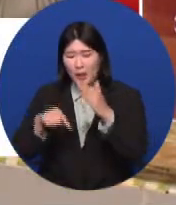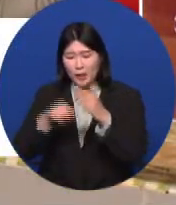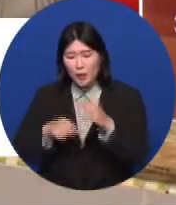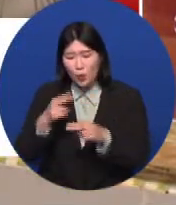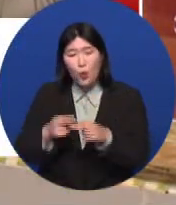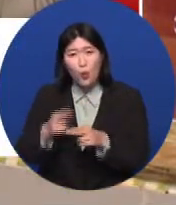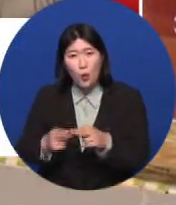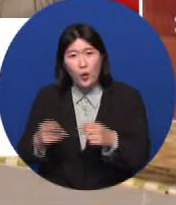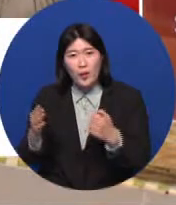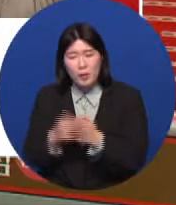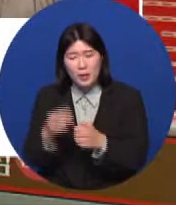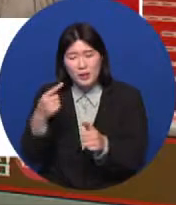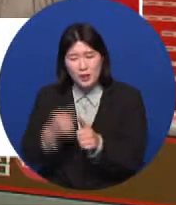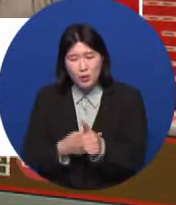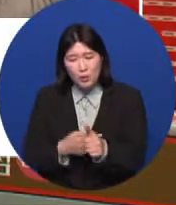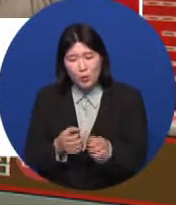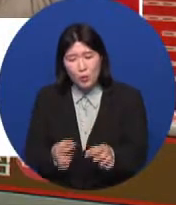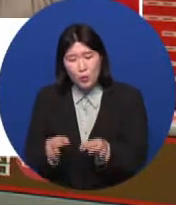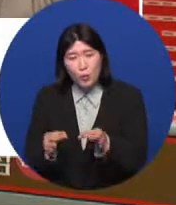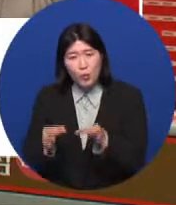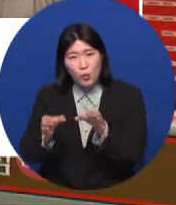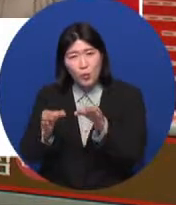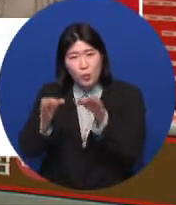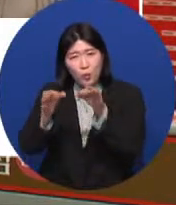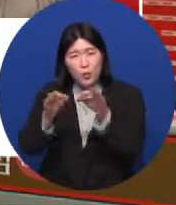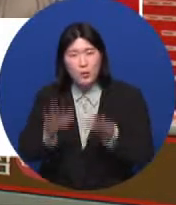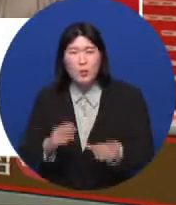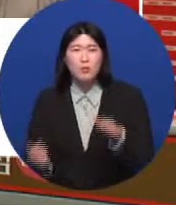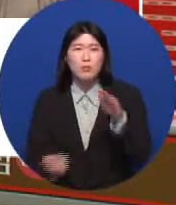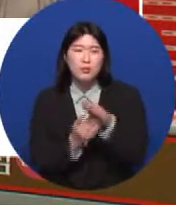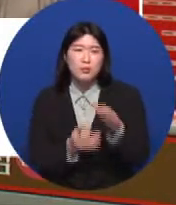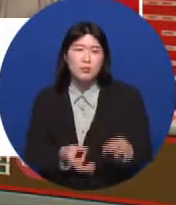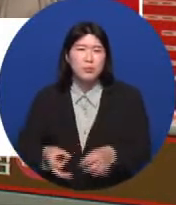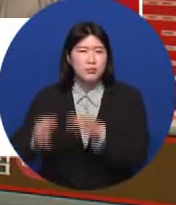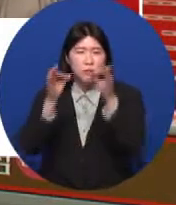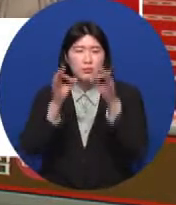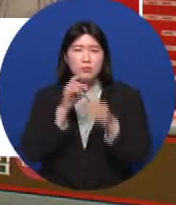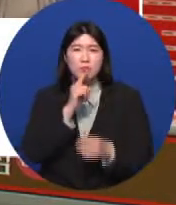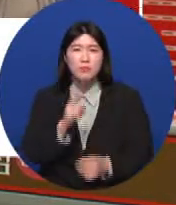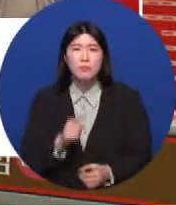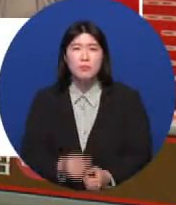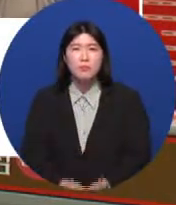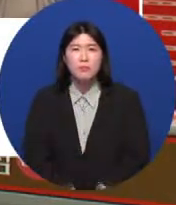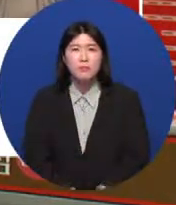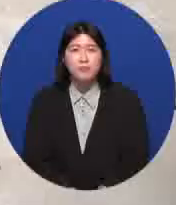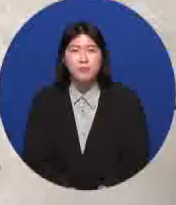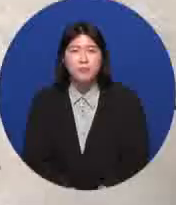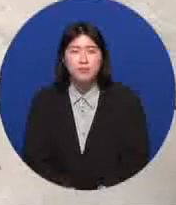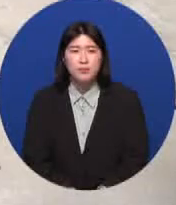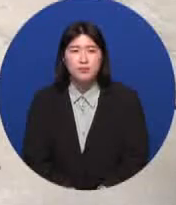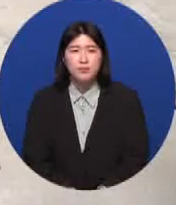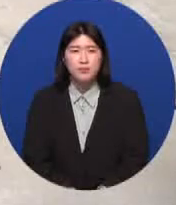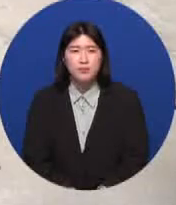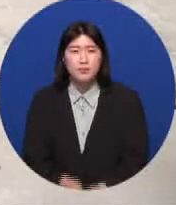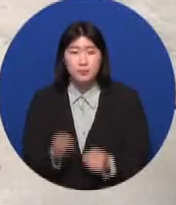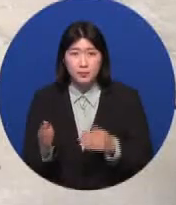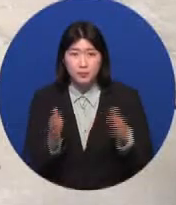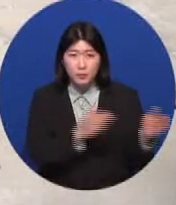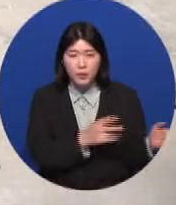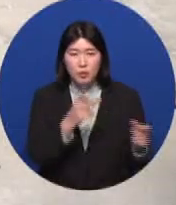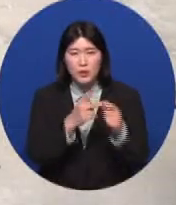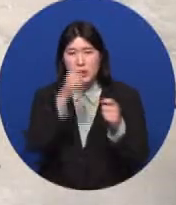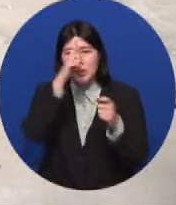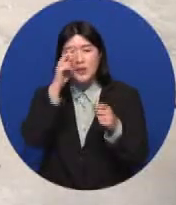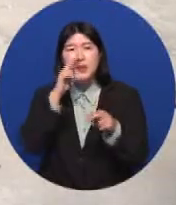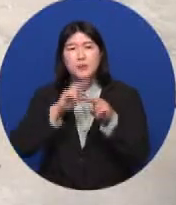코로나 7 연 이하 구하라 따라서 가정시 집밥 수요가 많이 늘다보니 까는 요 기름값도